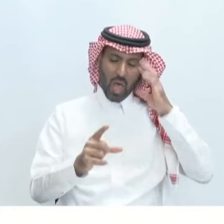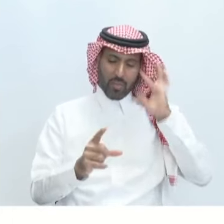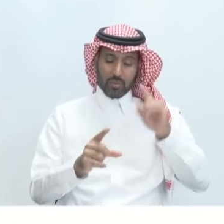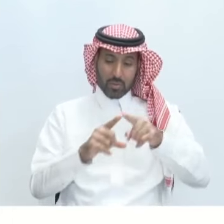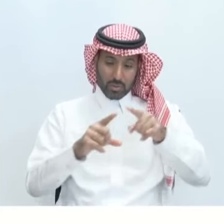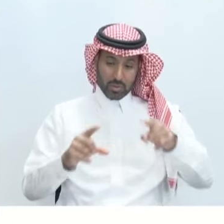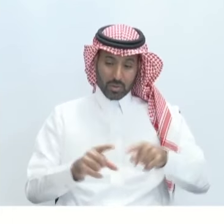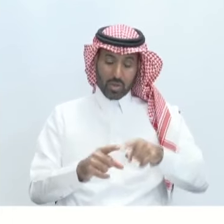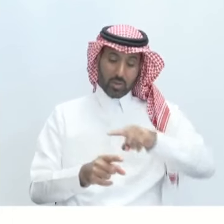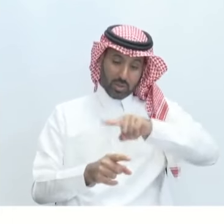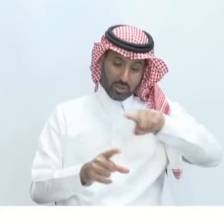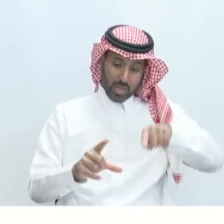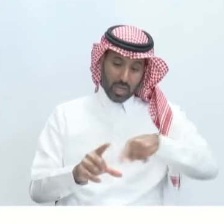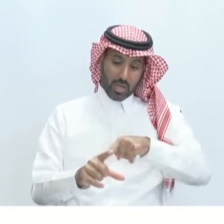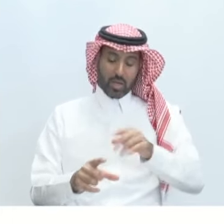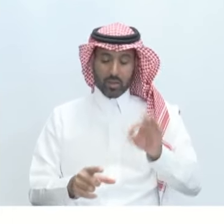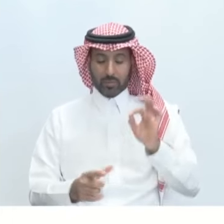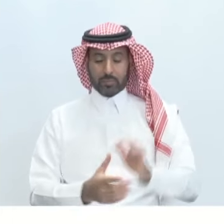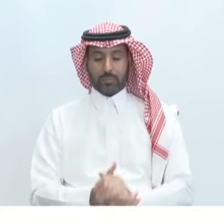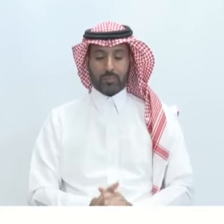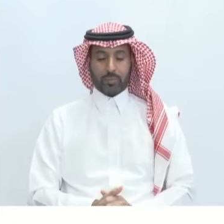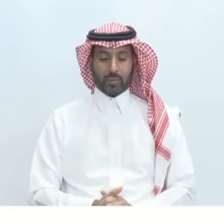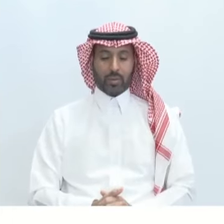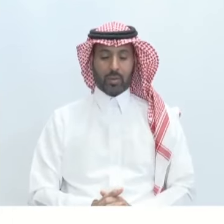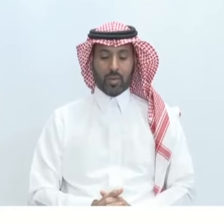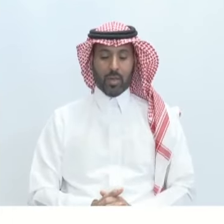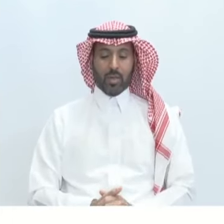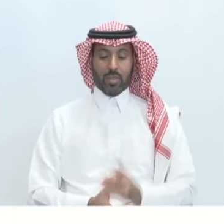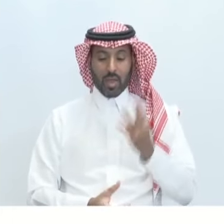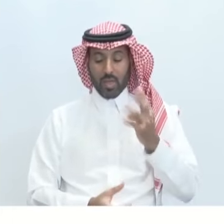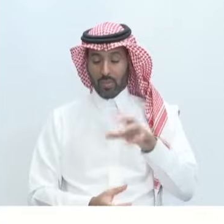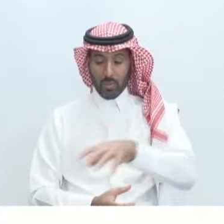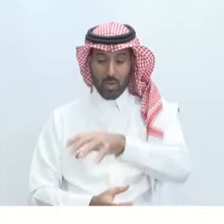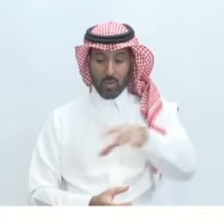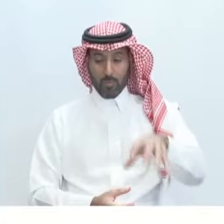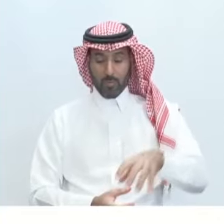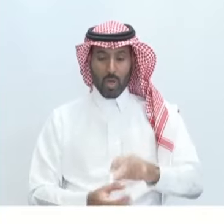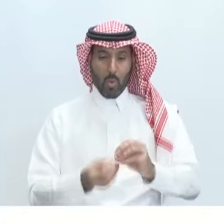لاختيار الدائره لاحظ اننا اضفنا ثلاثه مساحات